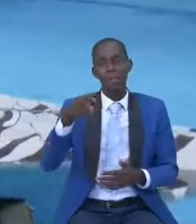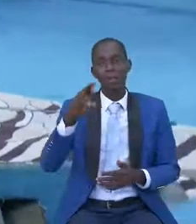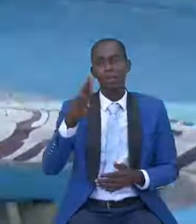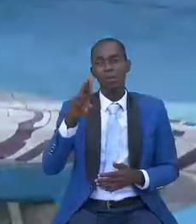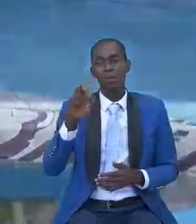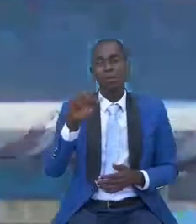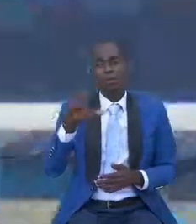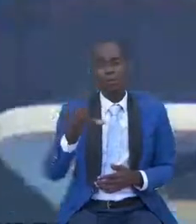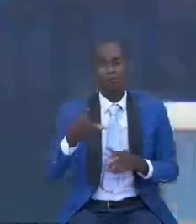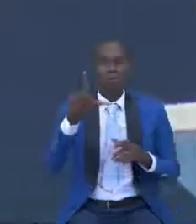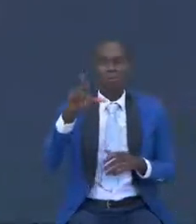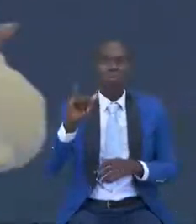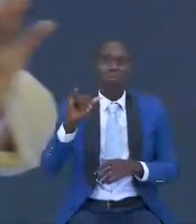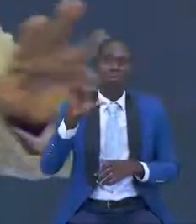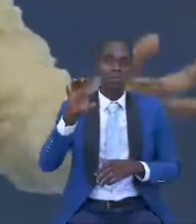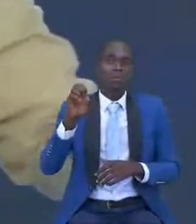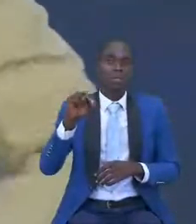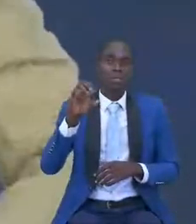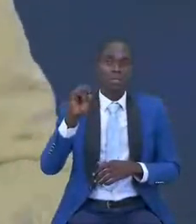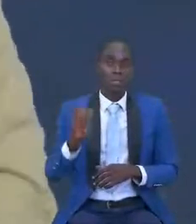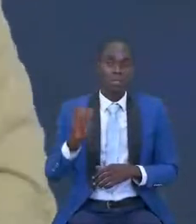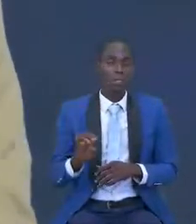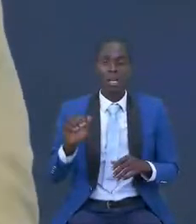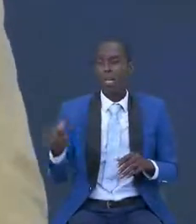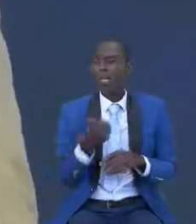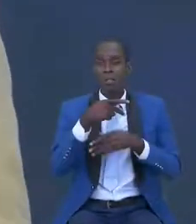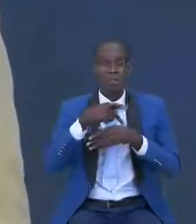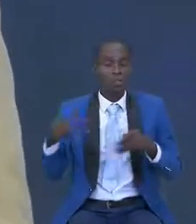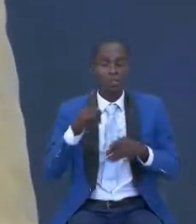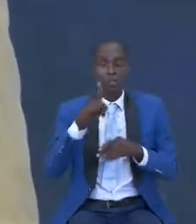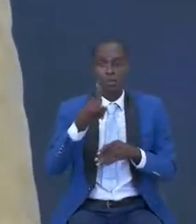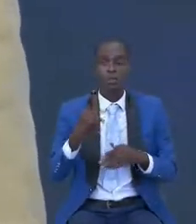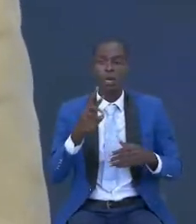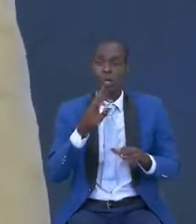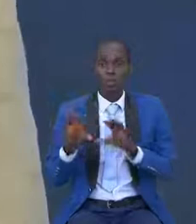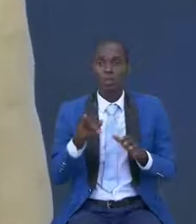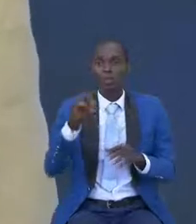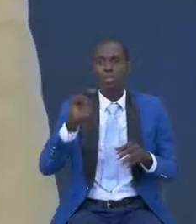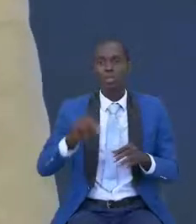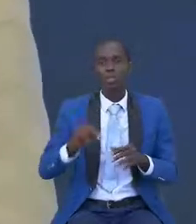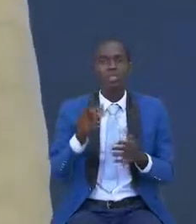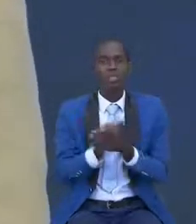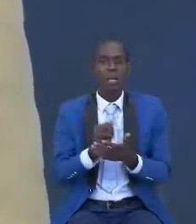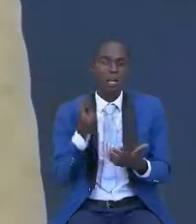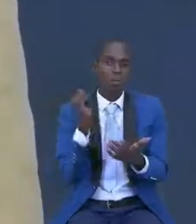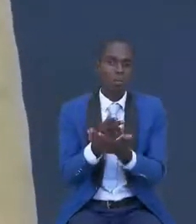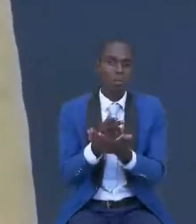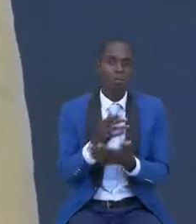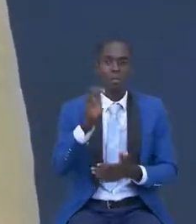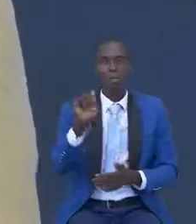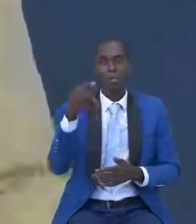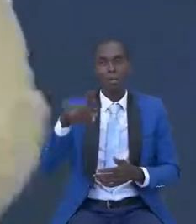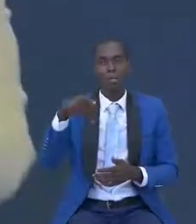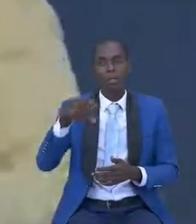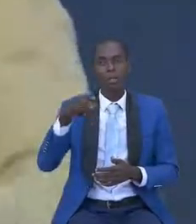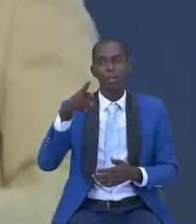de l'autorisation. L'ingénieur, ils ont besoin de la licence pour pratiquer toute profession que vous exercez. Vous avez besoin